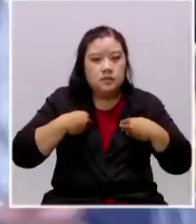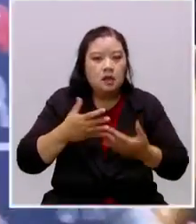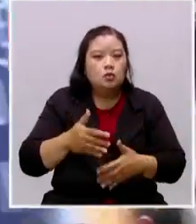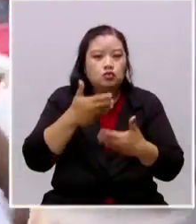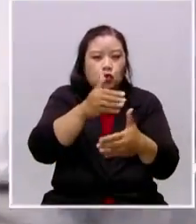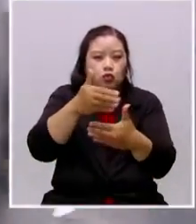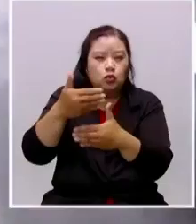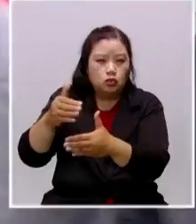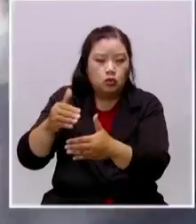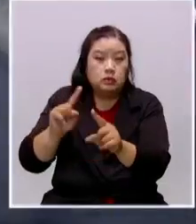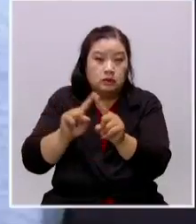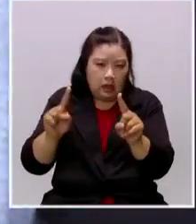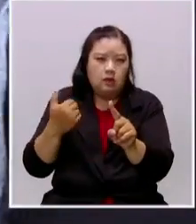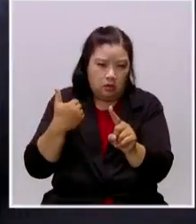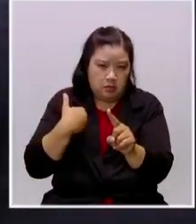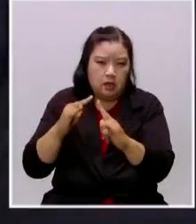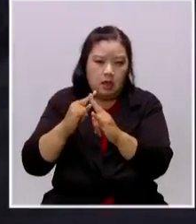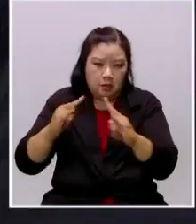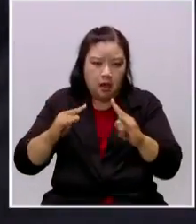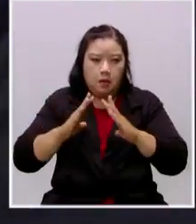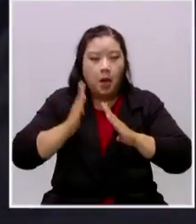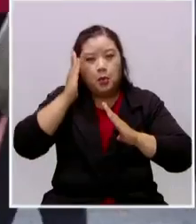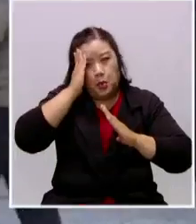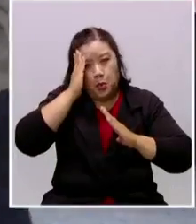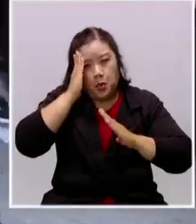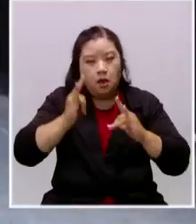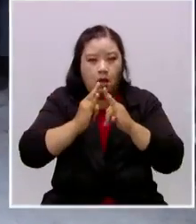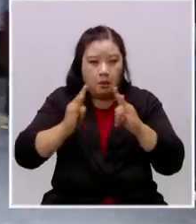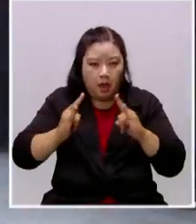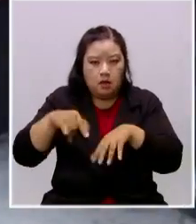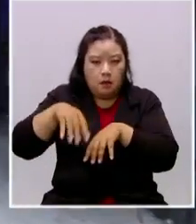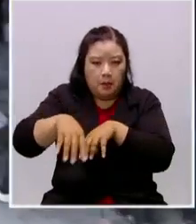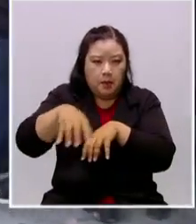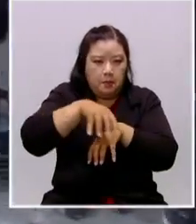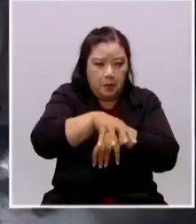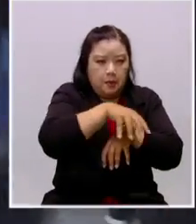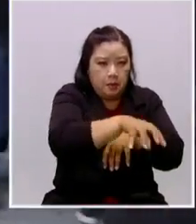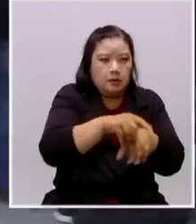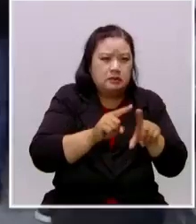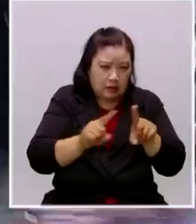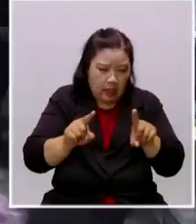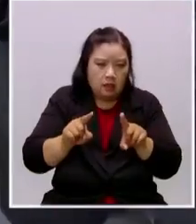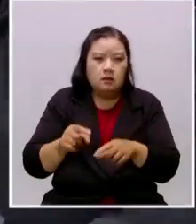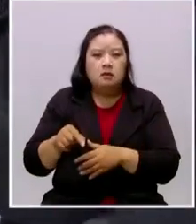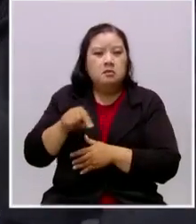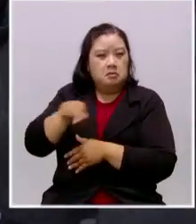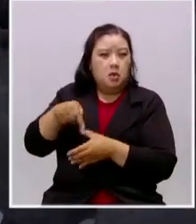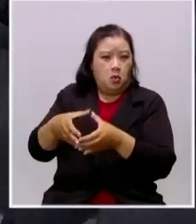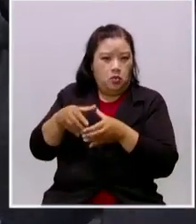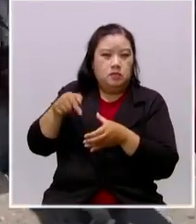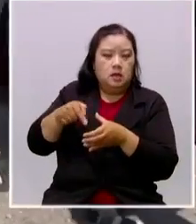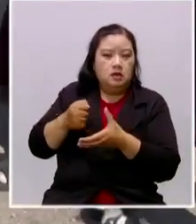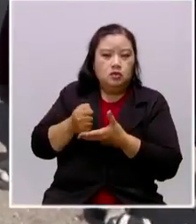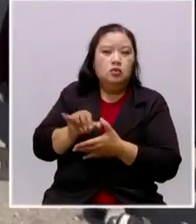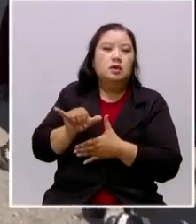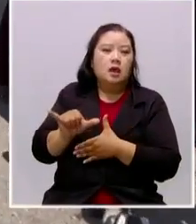ตอนนี้บางส่วนก็อาศัยอยู่ในเต็นท์ชพพักชั่วคราวแต่ยังคงมีผู้ประสบภัยอีกจำนวนมากที่รัฐบาลยังช่วยเหลือ